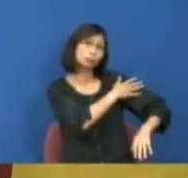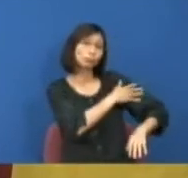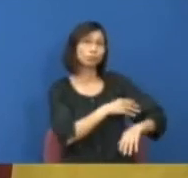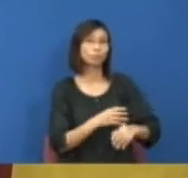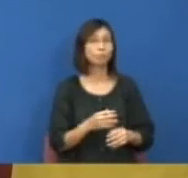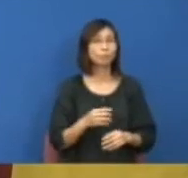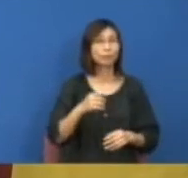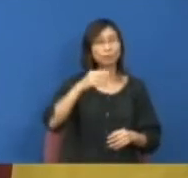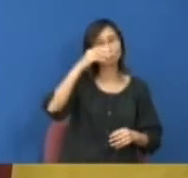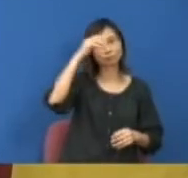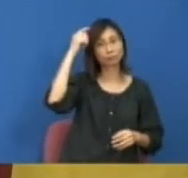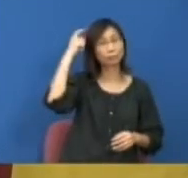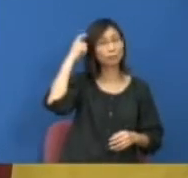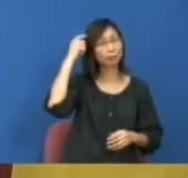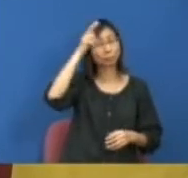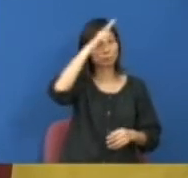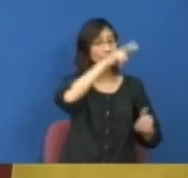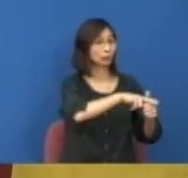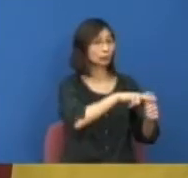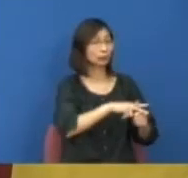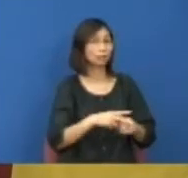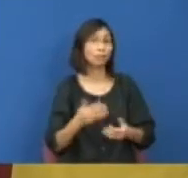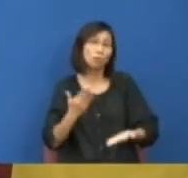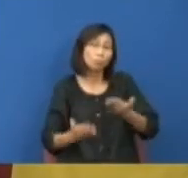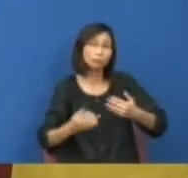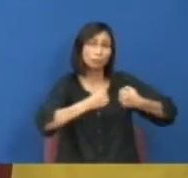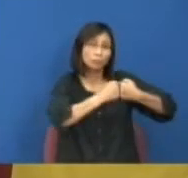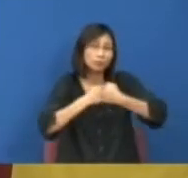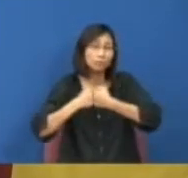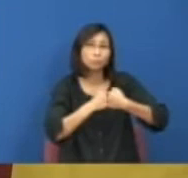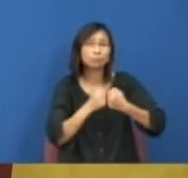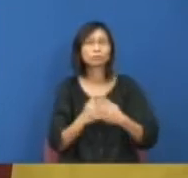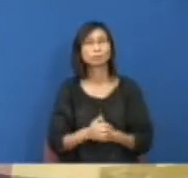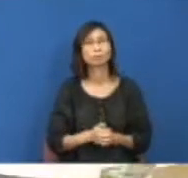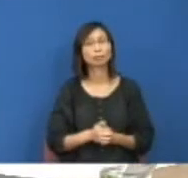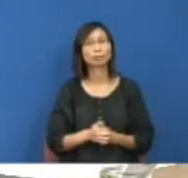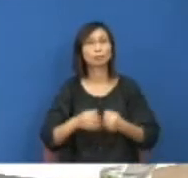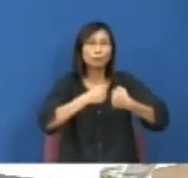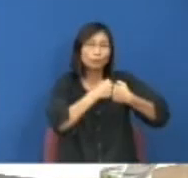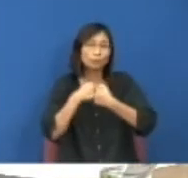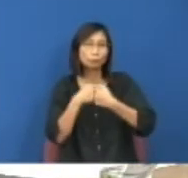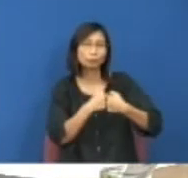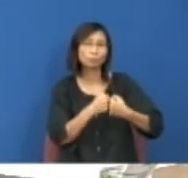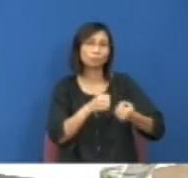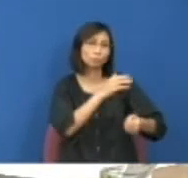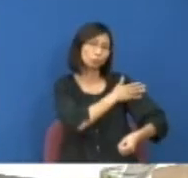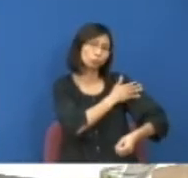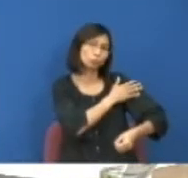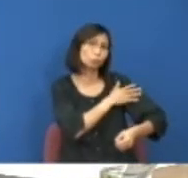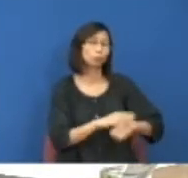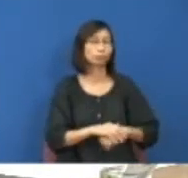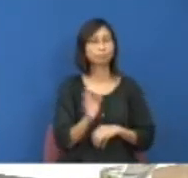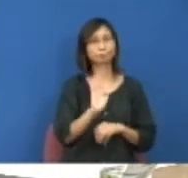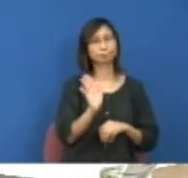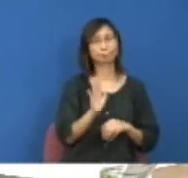念啊，定係嗰個即係鬥爭工具？咁如果你話 鬥爭工具唔係左翼，唔係一定係即係唔係左翼專有噶嘛？即係群眾動員